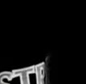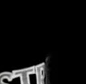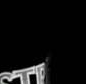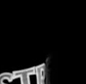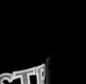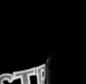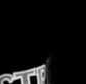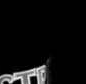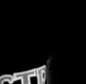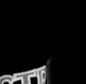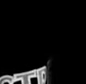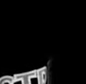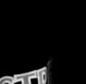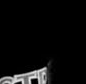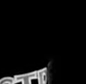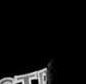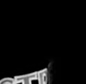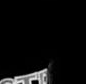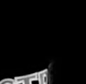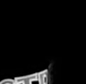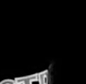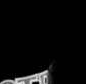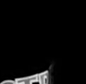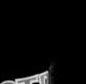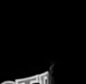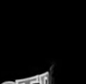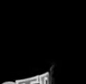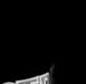그대 xl 키핑